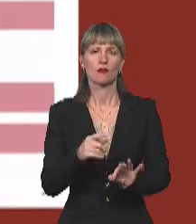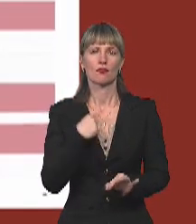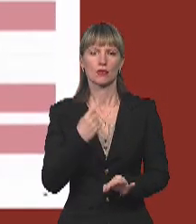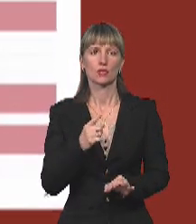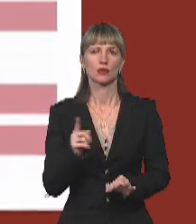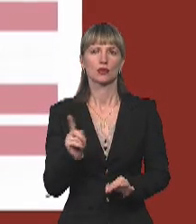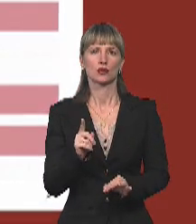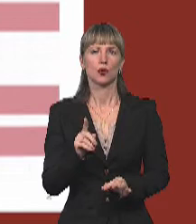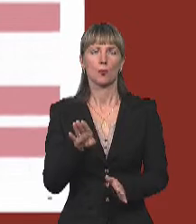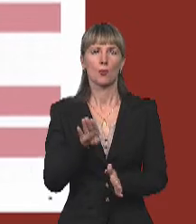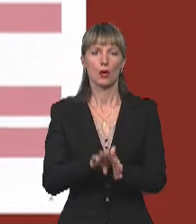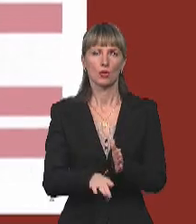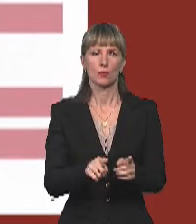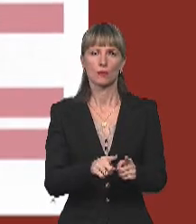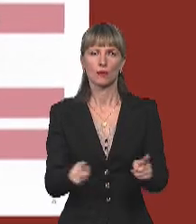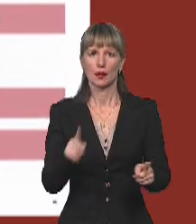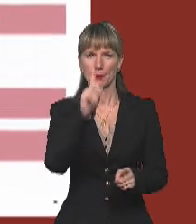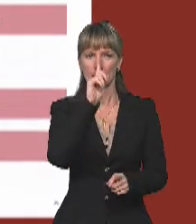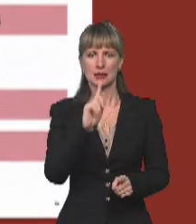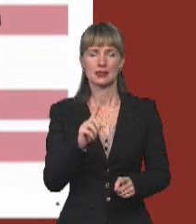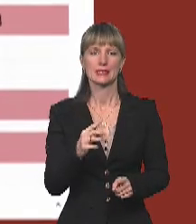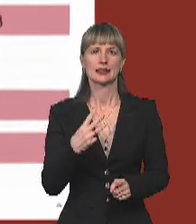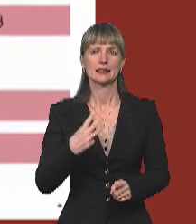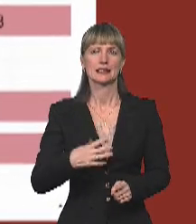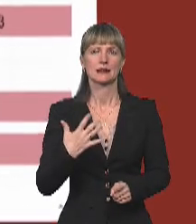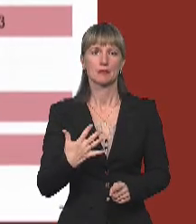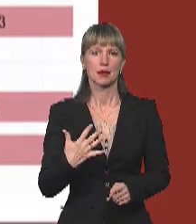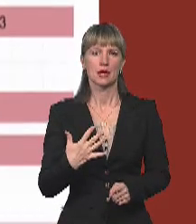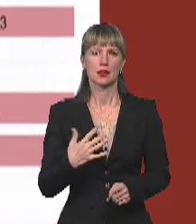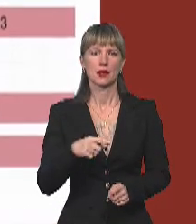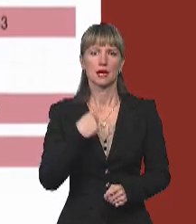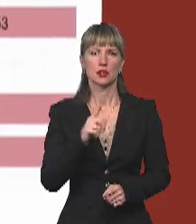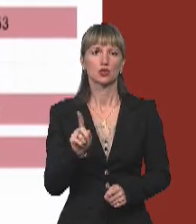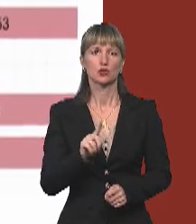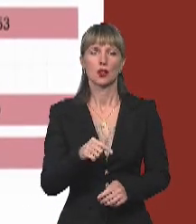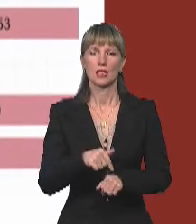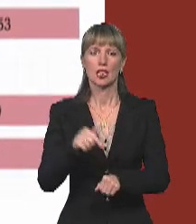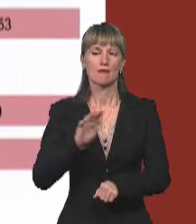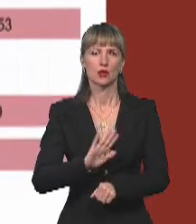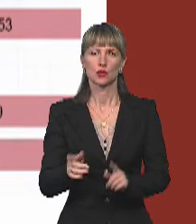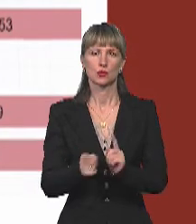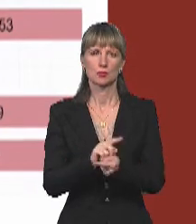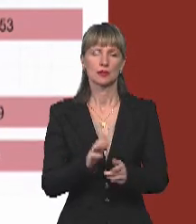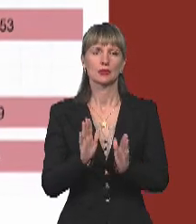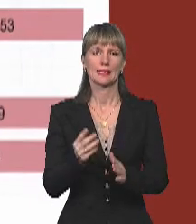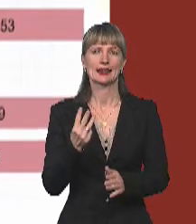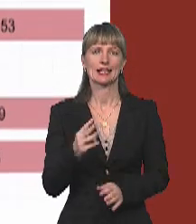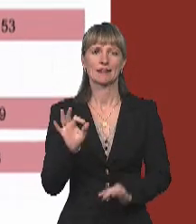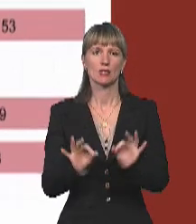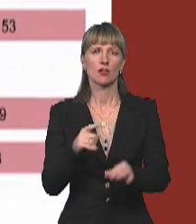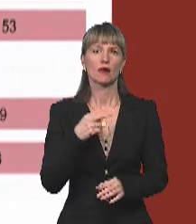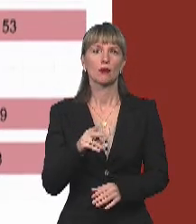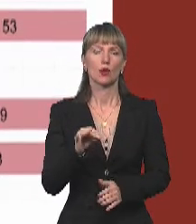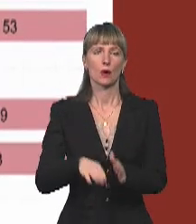про погіршення протягом останнього місяця. 35% сказали, що не відчули змін. Лише 3% говорили